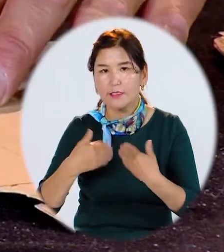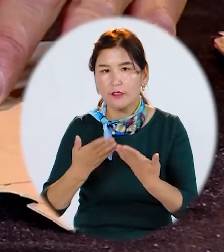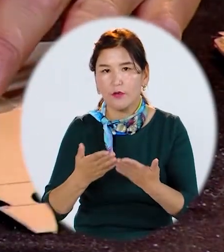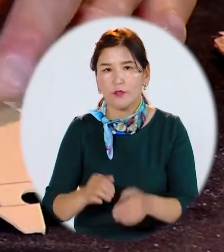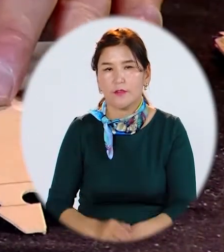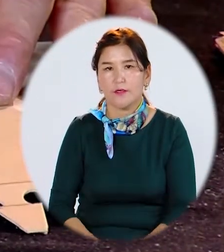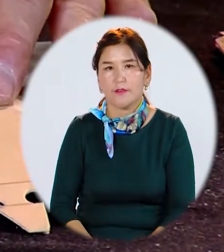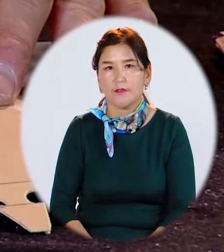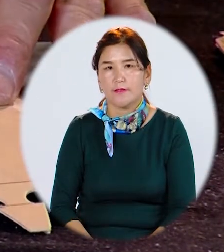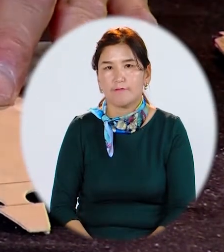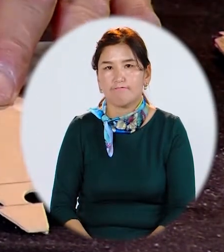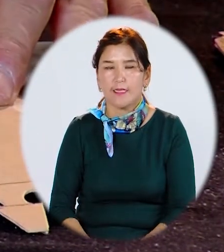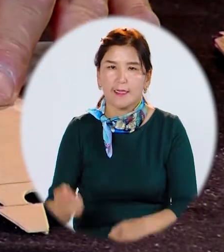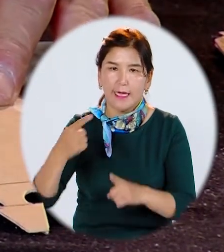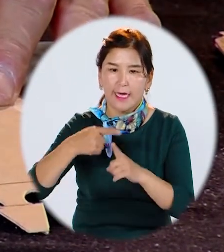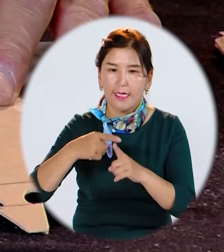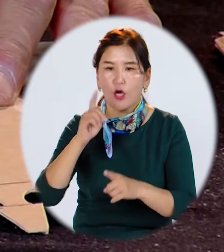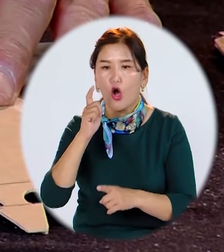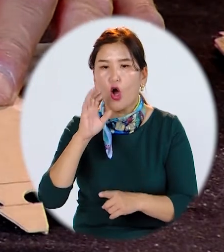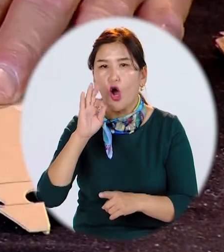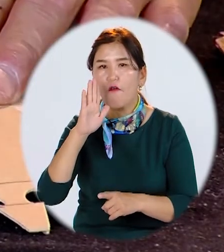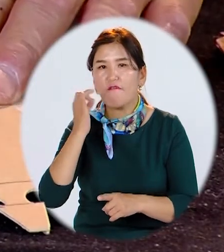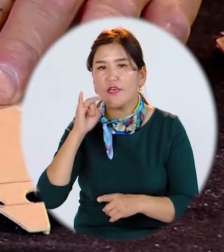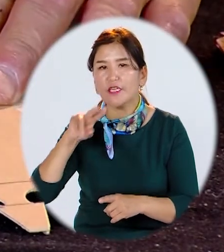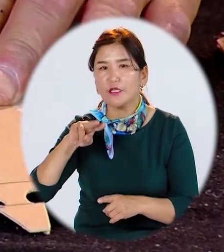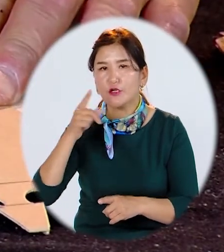За мөн адил хувилтай утгаар